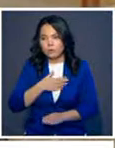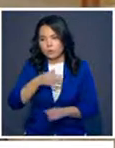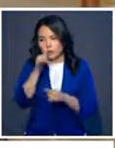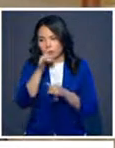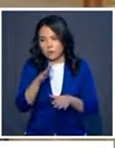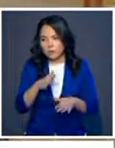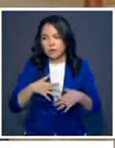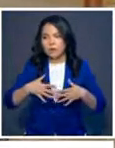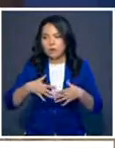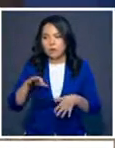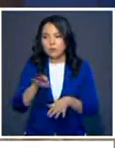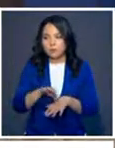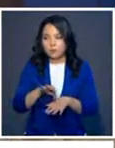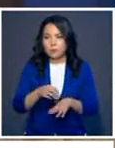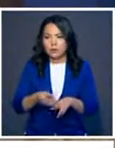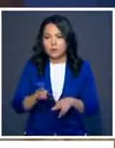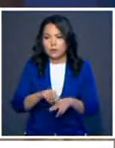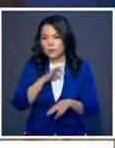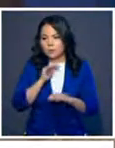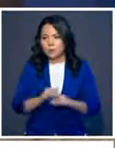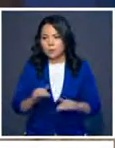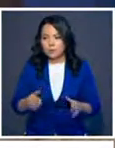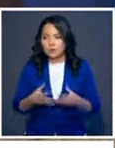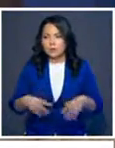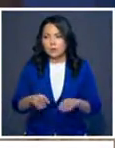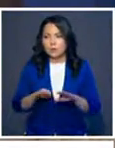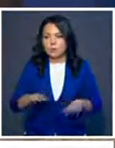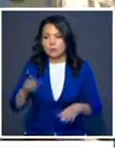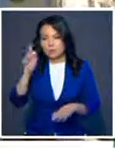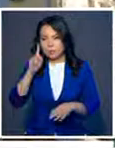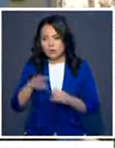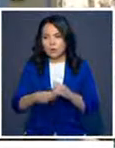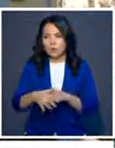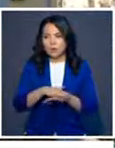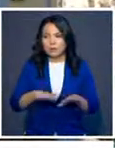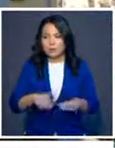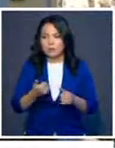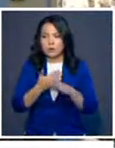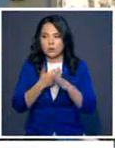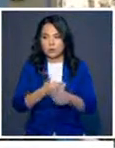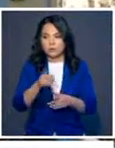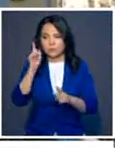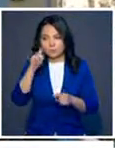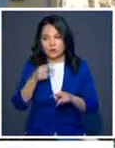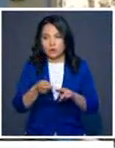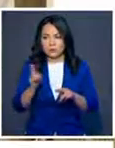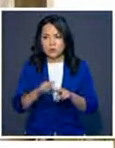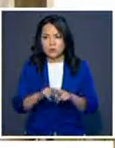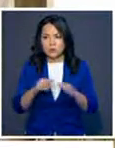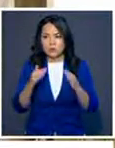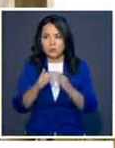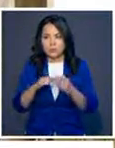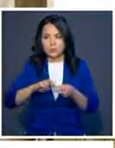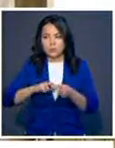жоқ, өкпе шыдамайды. Көп балалы отбасының жағдайын жергілікті билік жақсы біледі. Азды көпті көмектестік дейді. Алайда баспана мәселесін